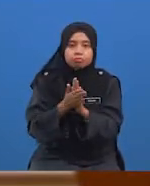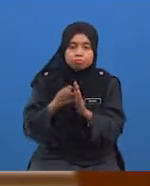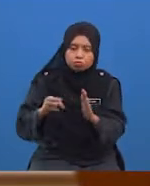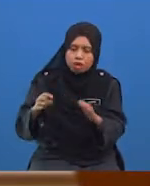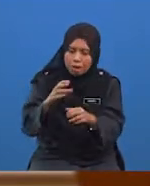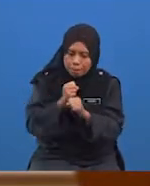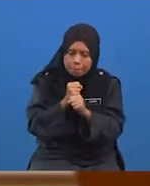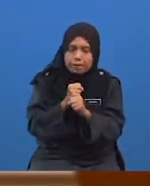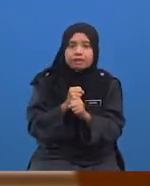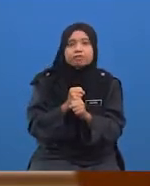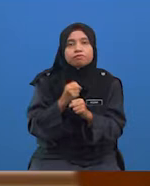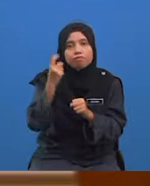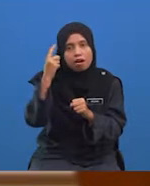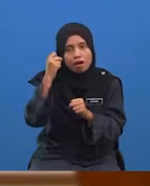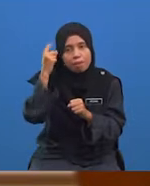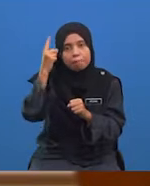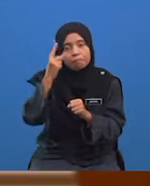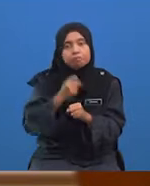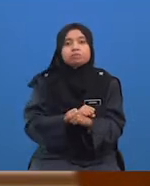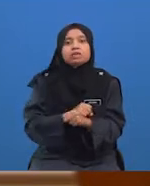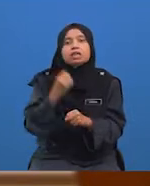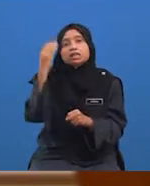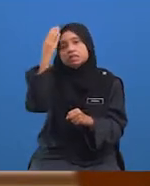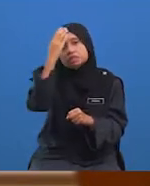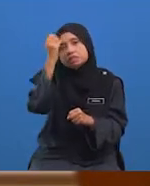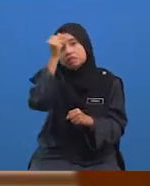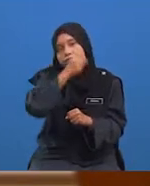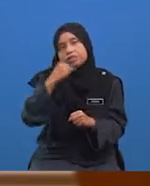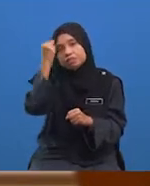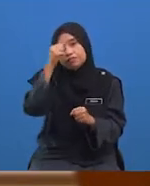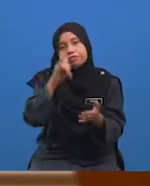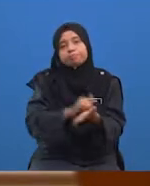dapat mengenal pasti ciri-ciri iklim tersebut.